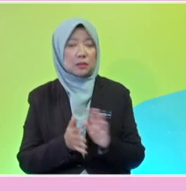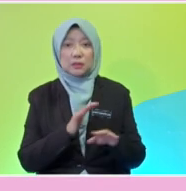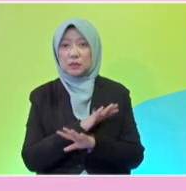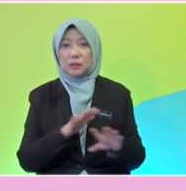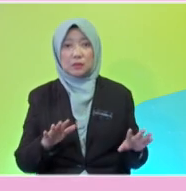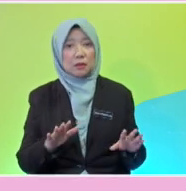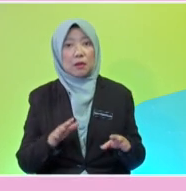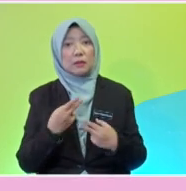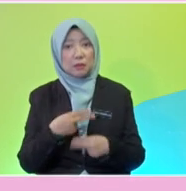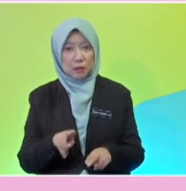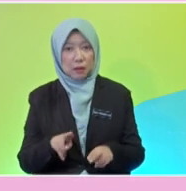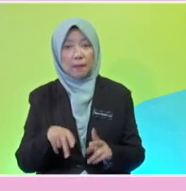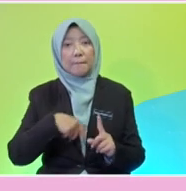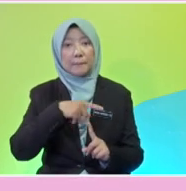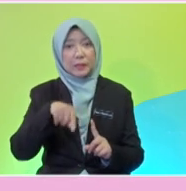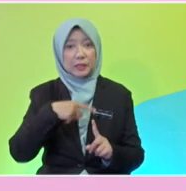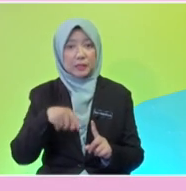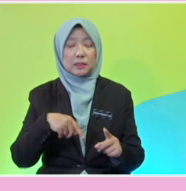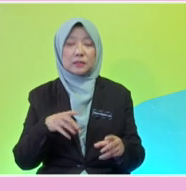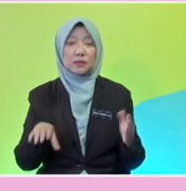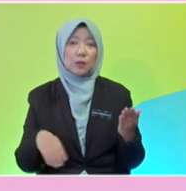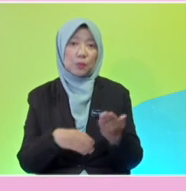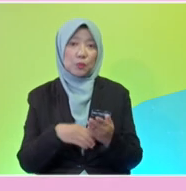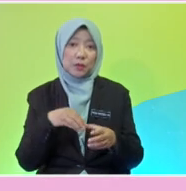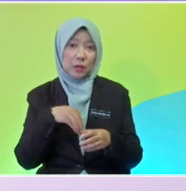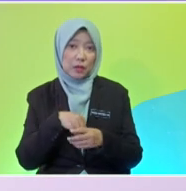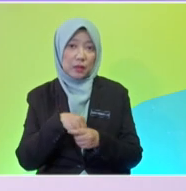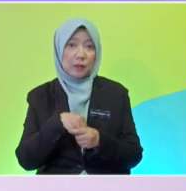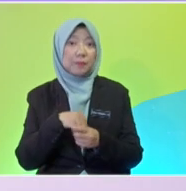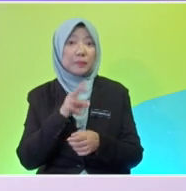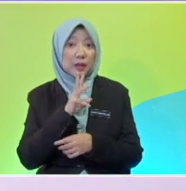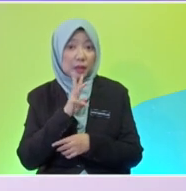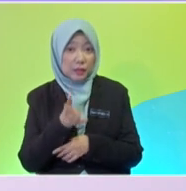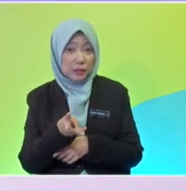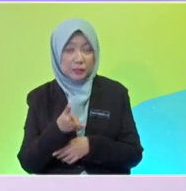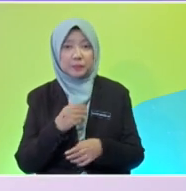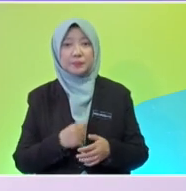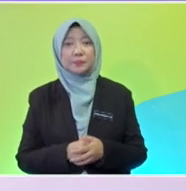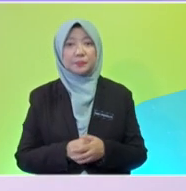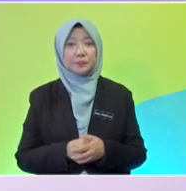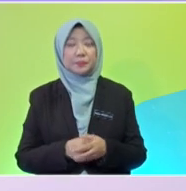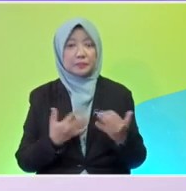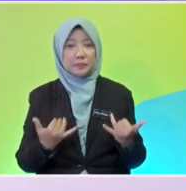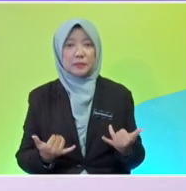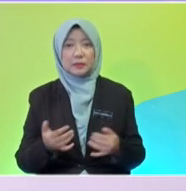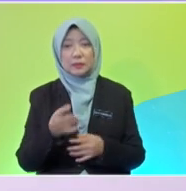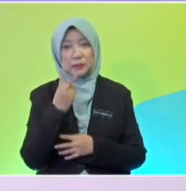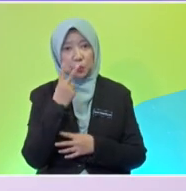dan tidak hilang apabila diaduk di dalam air seterusnya kita lihat pula